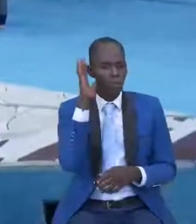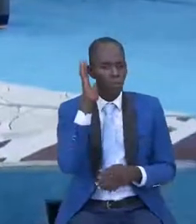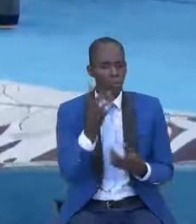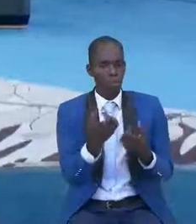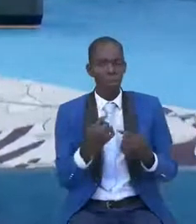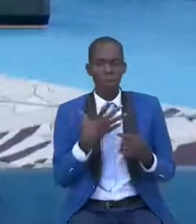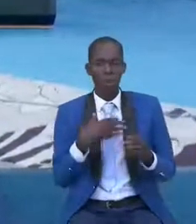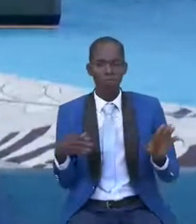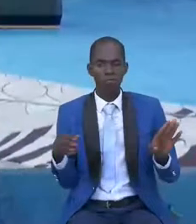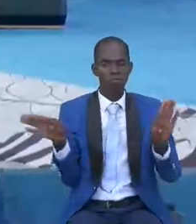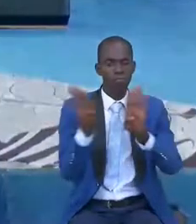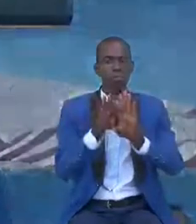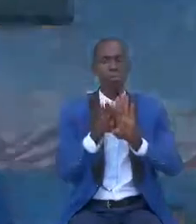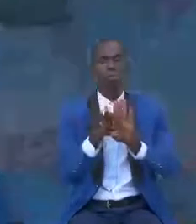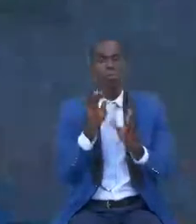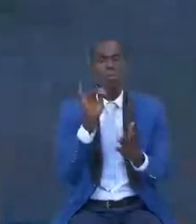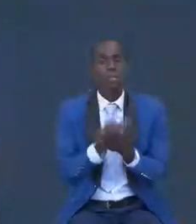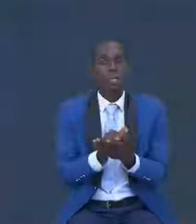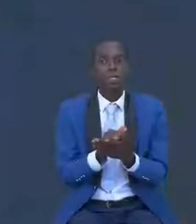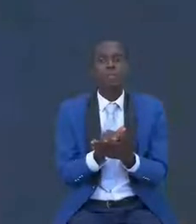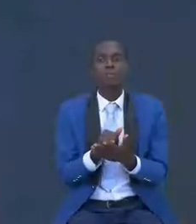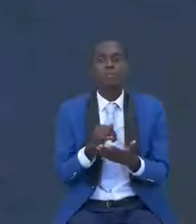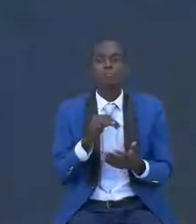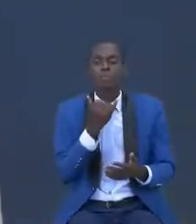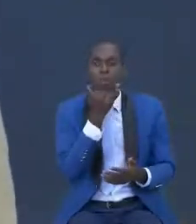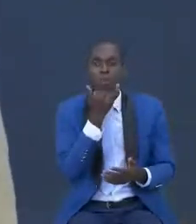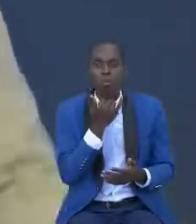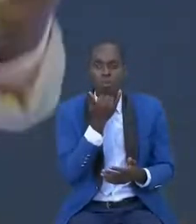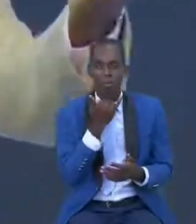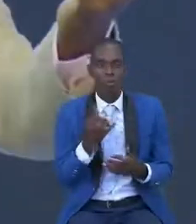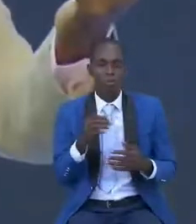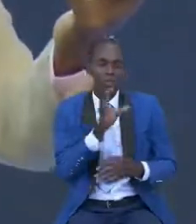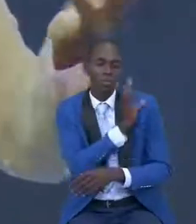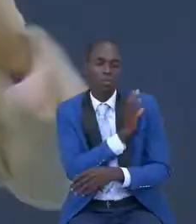l'autorité sait qu'il n'est pas approuvé. Ils viendront fermer